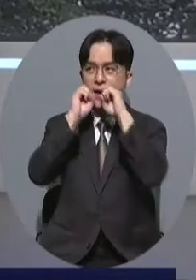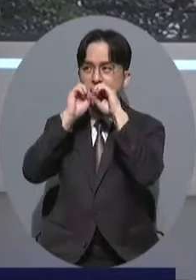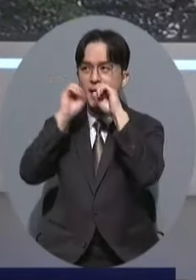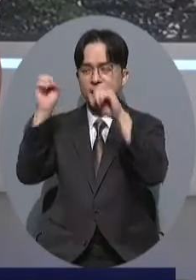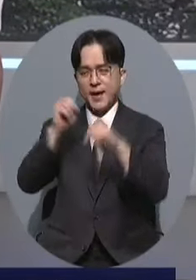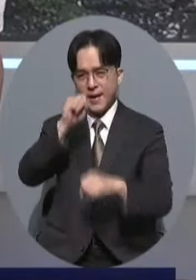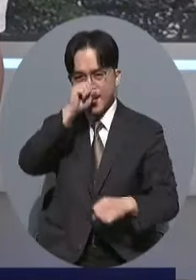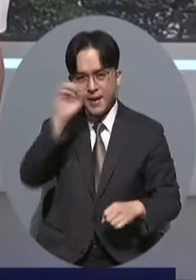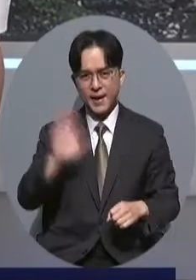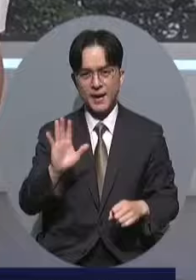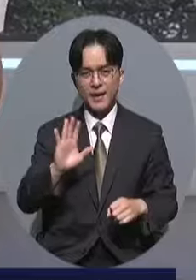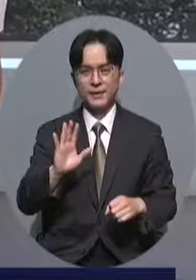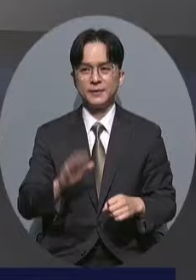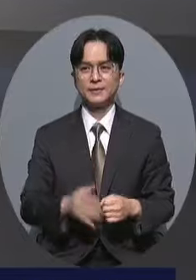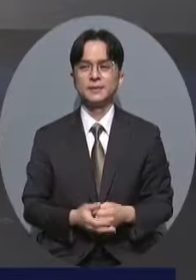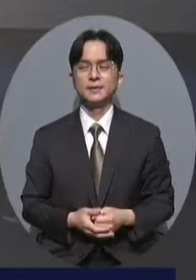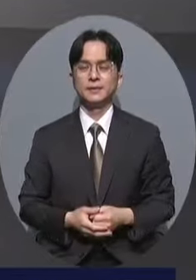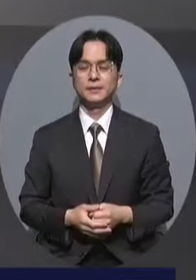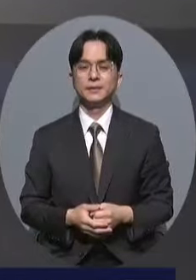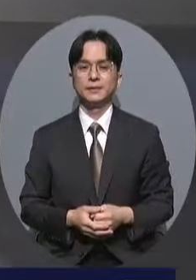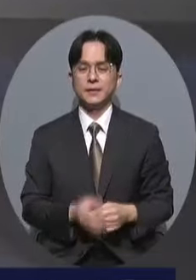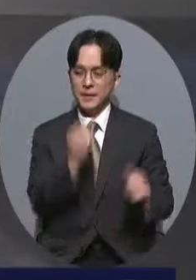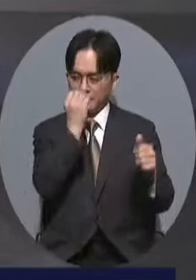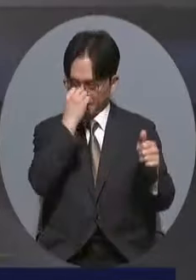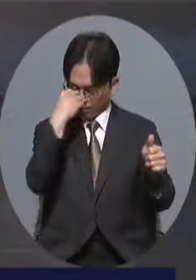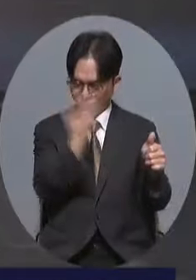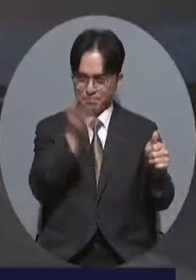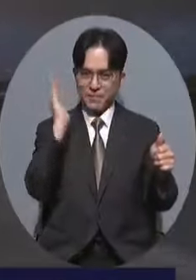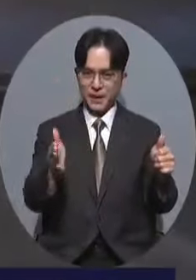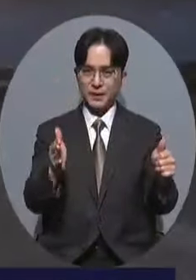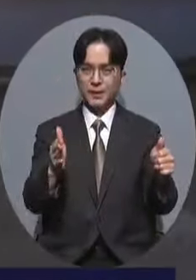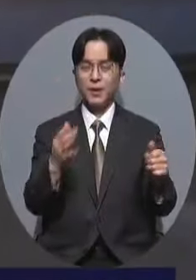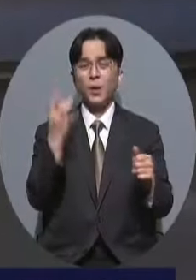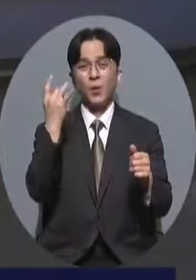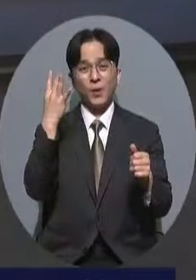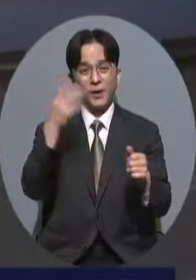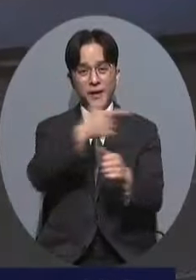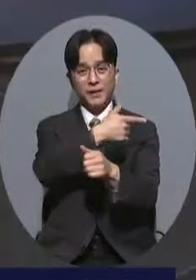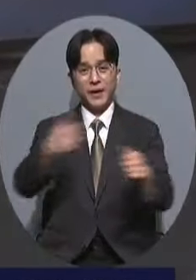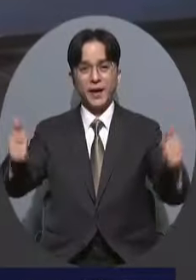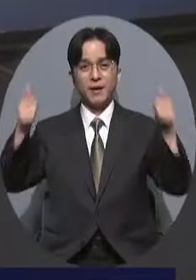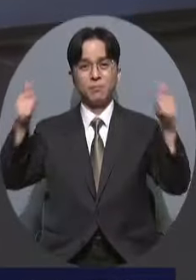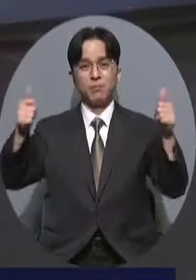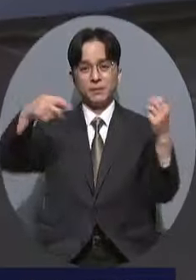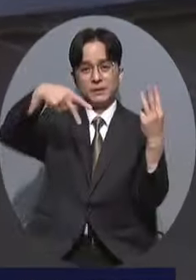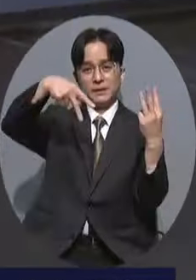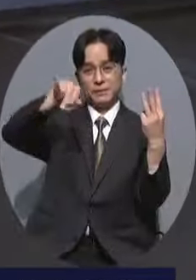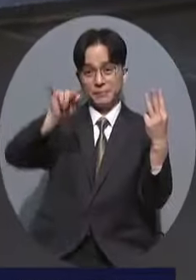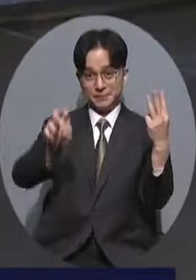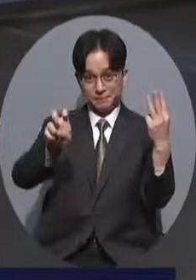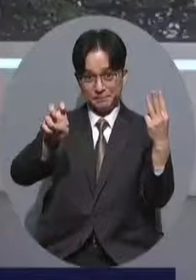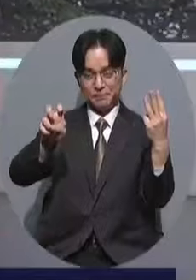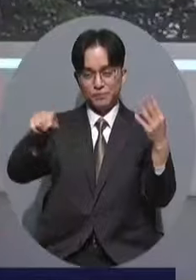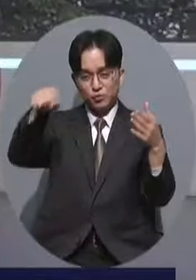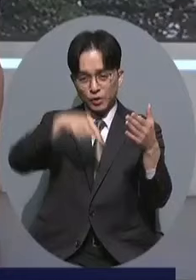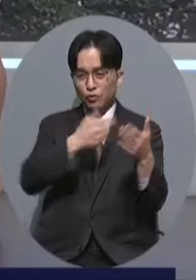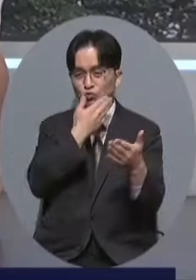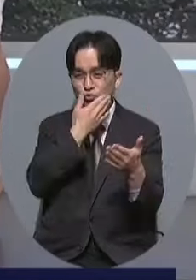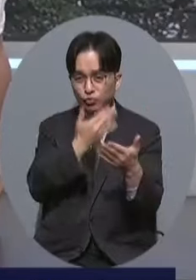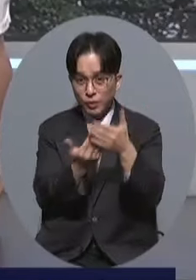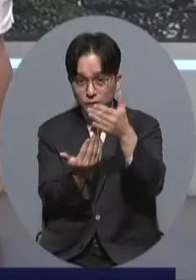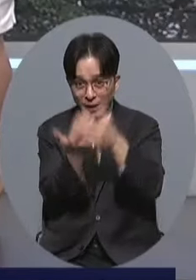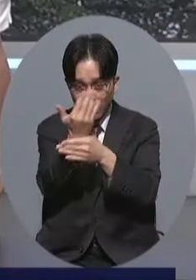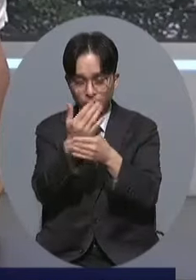있습니다. 원래는 최종 시민, 대법원 주요 사건만 생중계가 가능했습니다. 하지만 지난 2017년